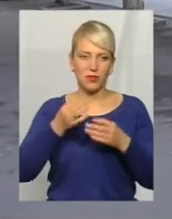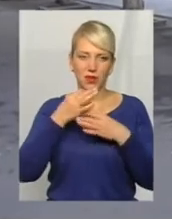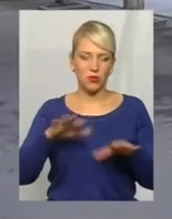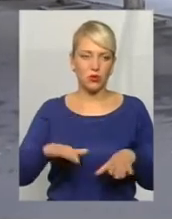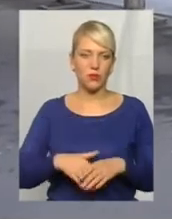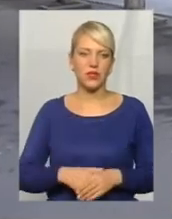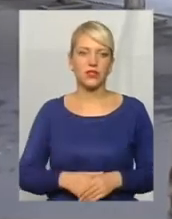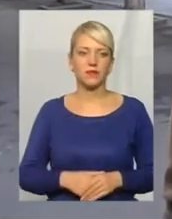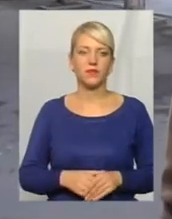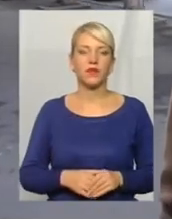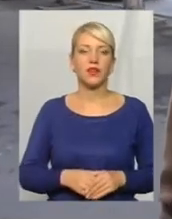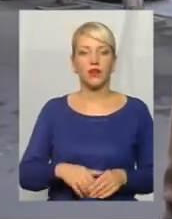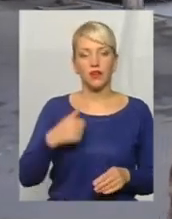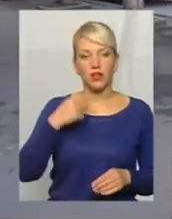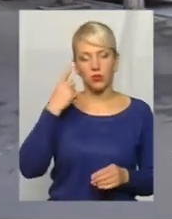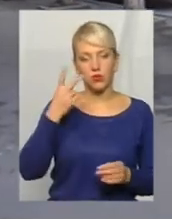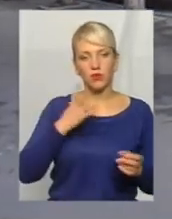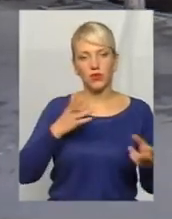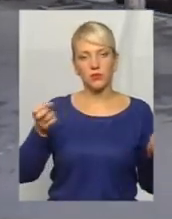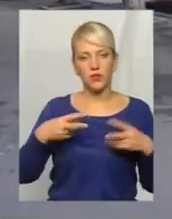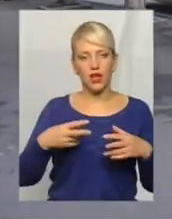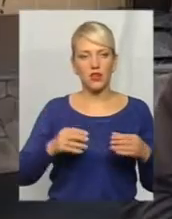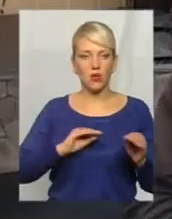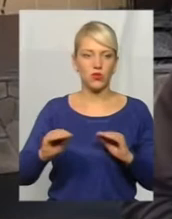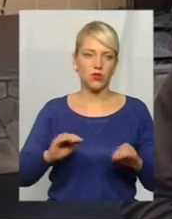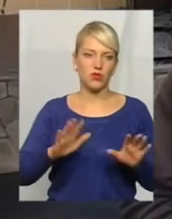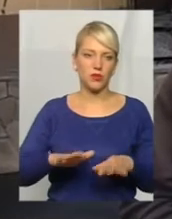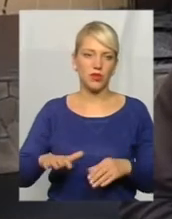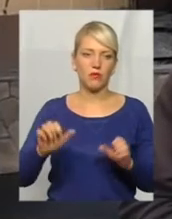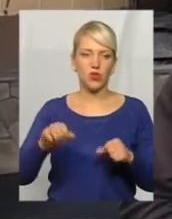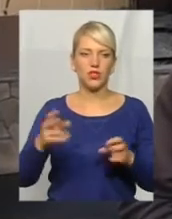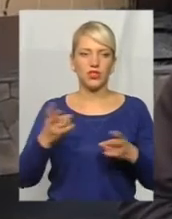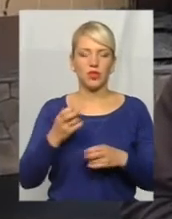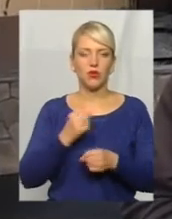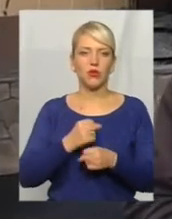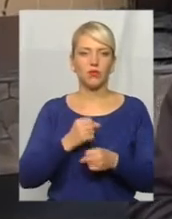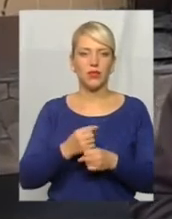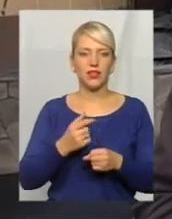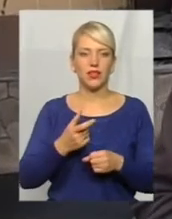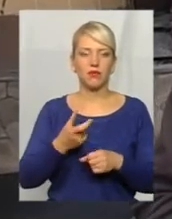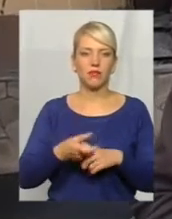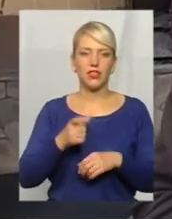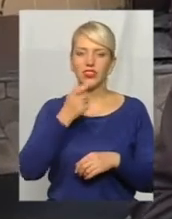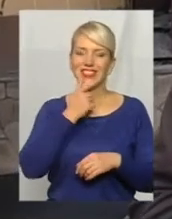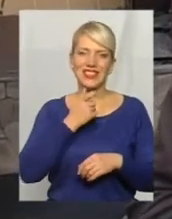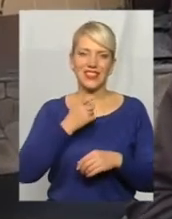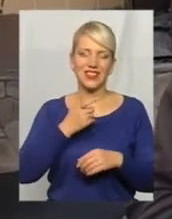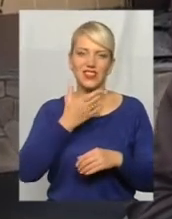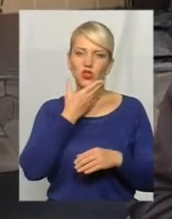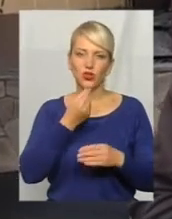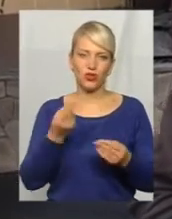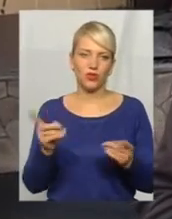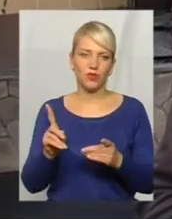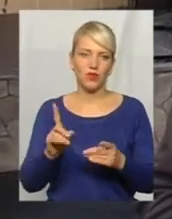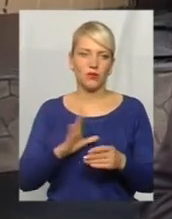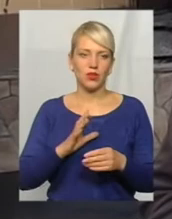подобається. Я думаю, що це мають бути спеціально облаштовані місця. Можливо, їх треба робити якби більш естетично, ніж можливо, як